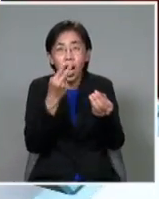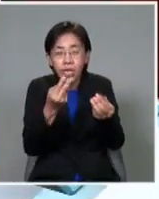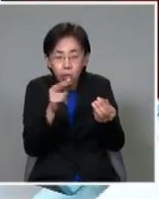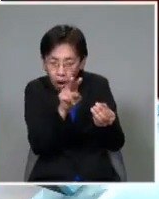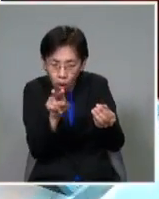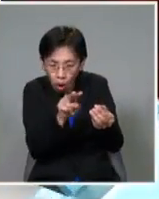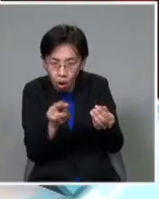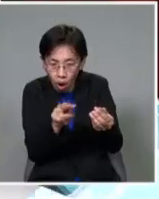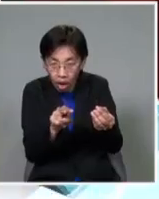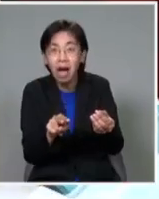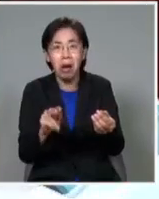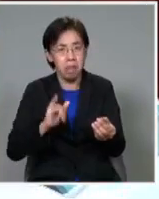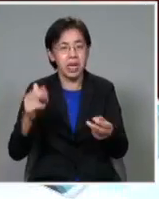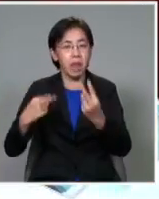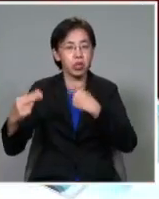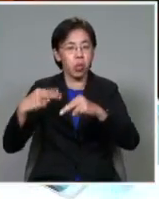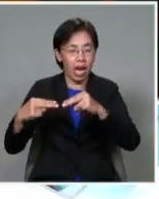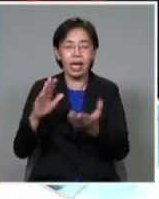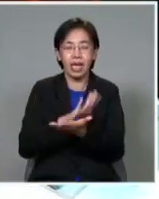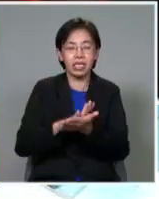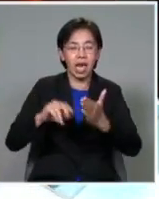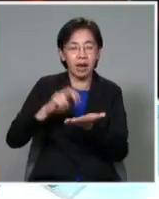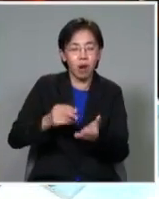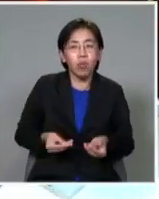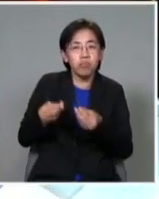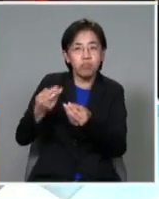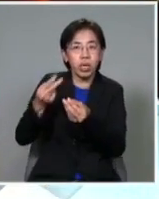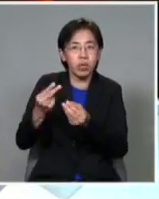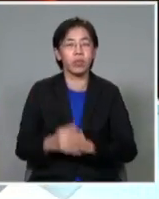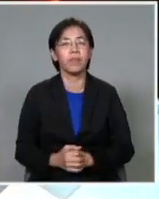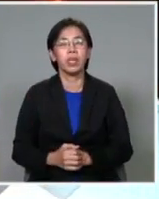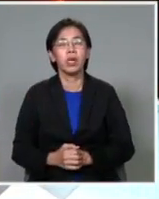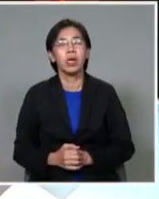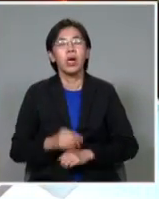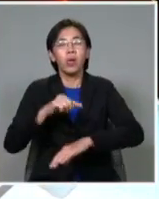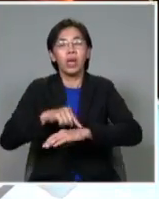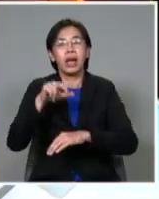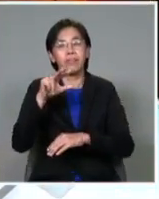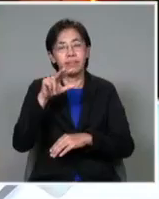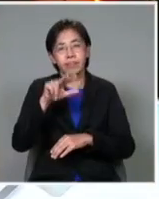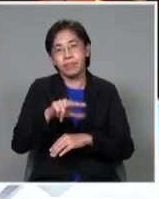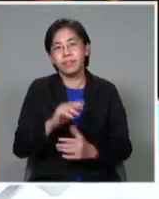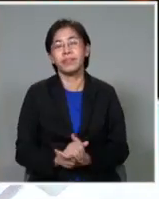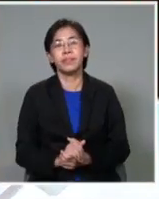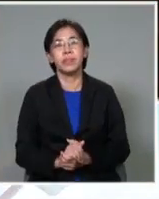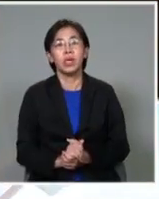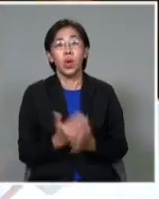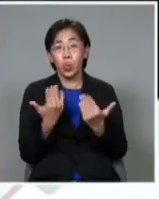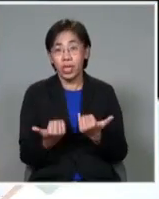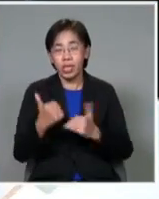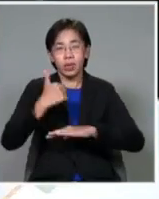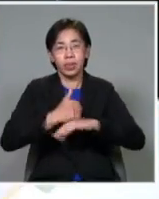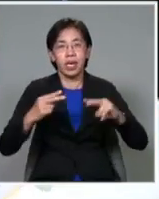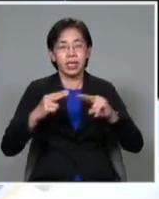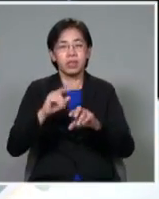แสดงเจ้าหน้าที่เขาจะมาตรวจตรากันด้วยนะครับขนาดที่ในวันนี้นะครับเวลา 15:00พลเอกอนุพงษ์เผ่าจินดารัฐมนตรี